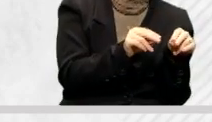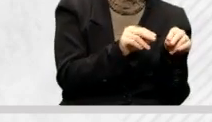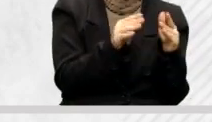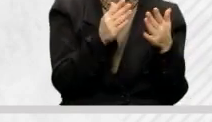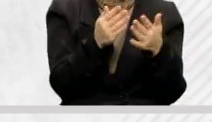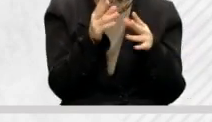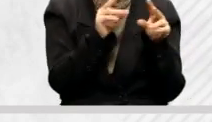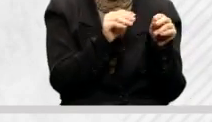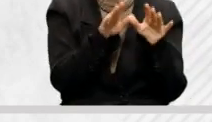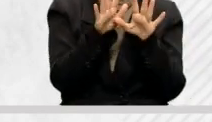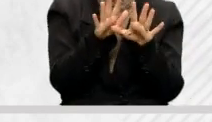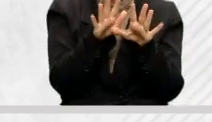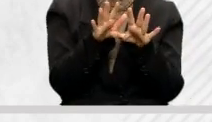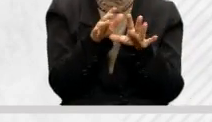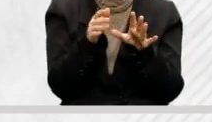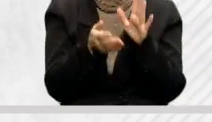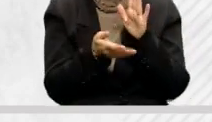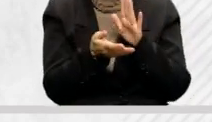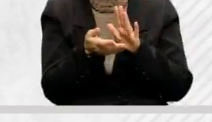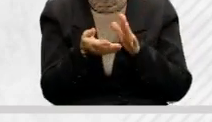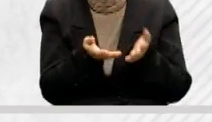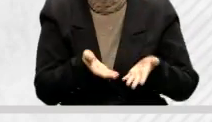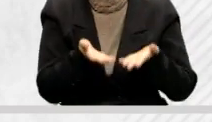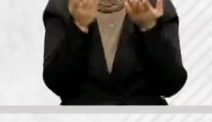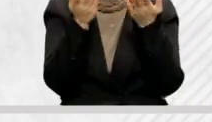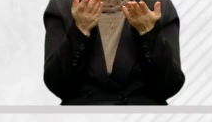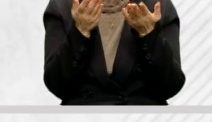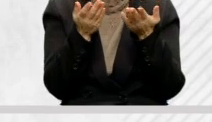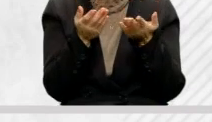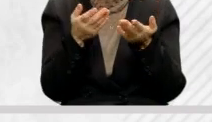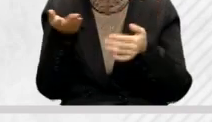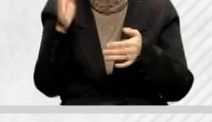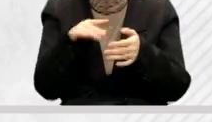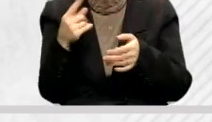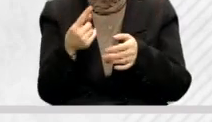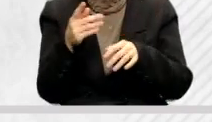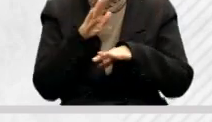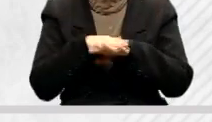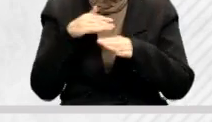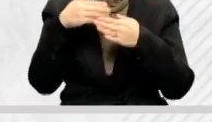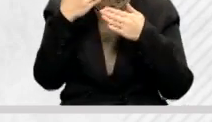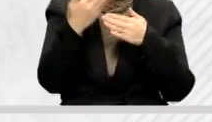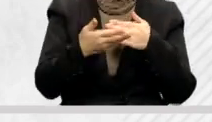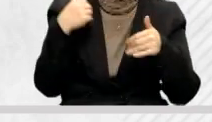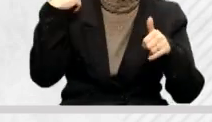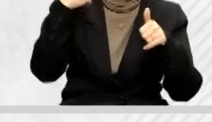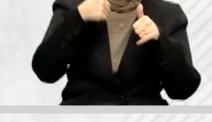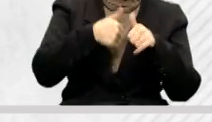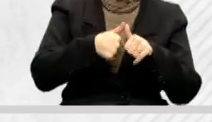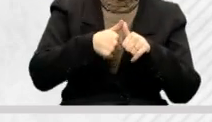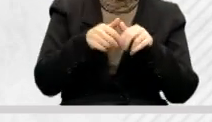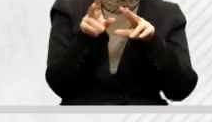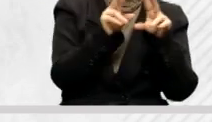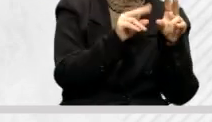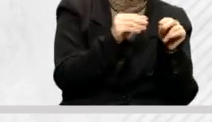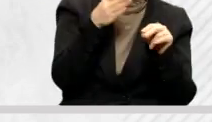vakit geçirmesini ve uykusu geldiğinde tekrar yatmasını öneriyoruz. Kesinlikle. Orada zorlamasın yani. Bir